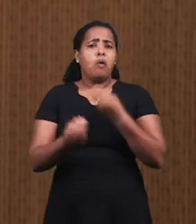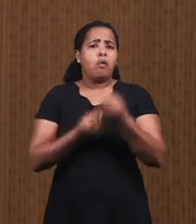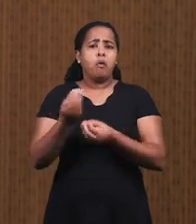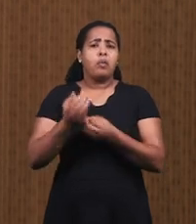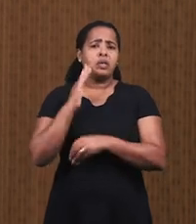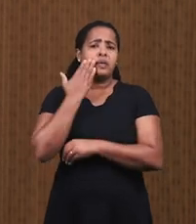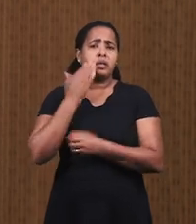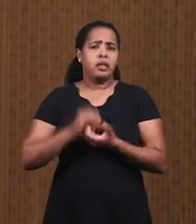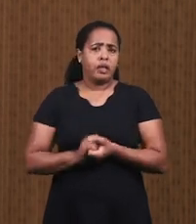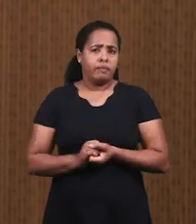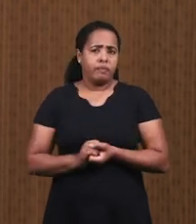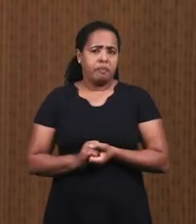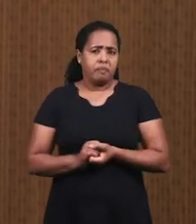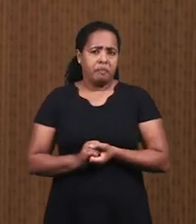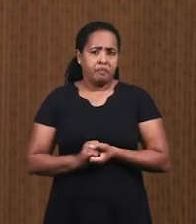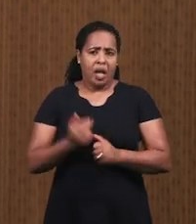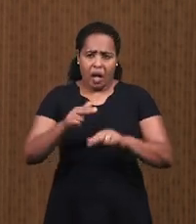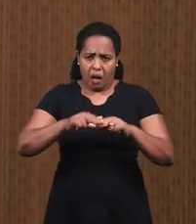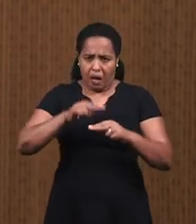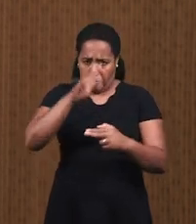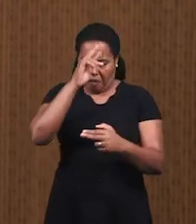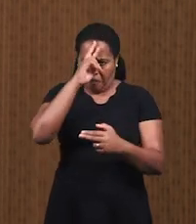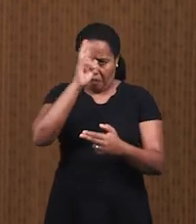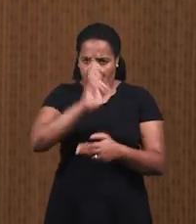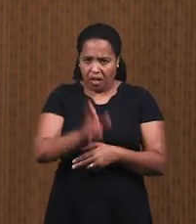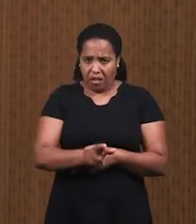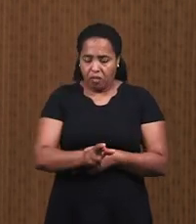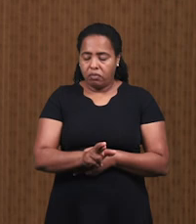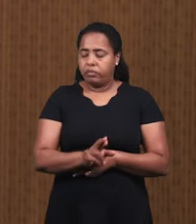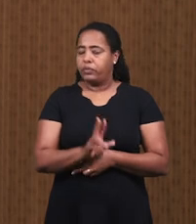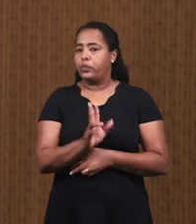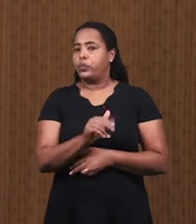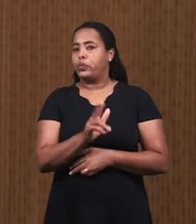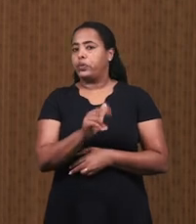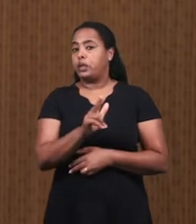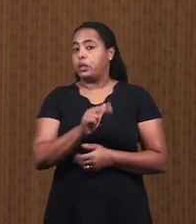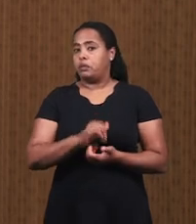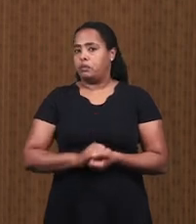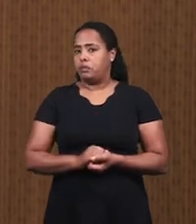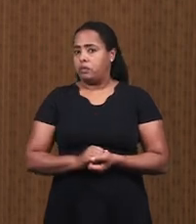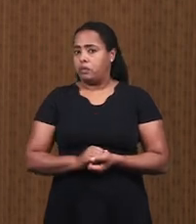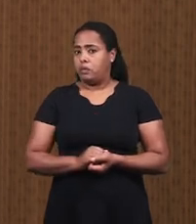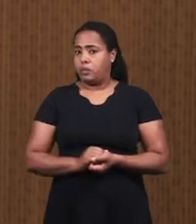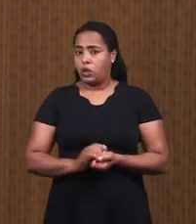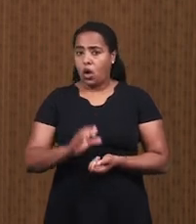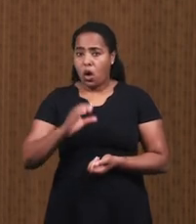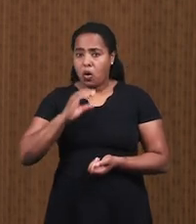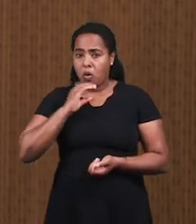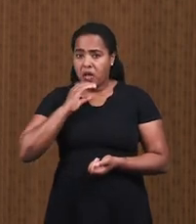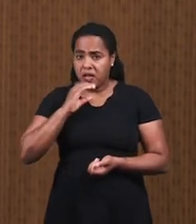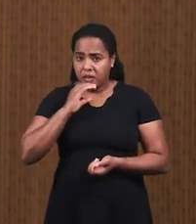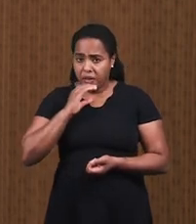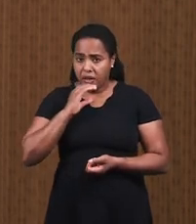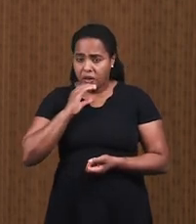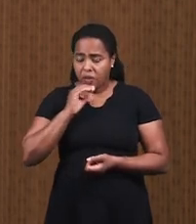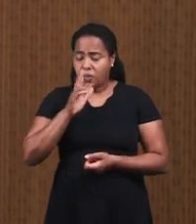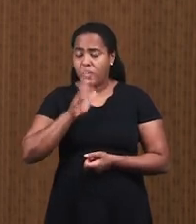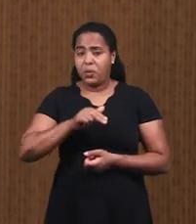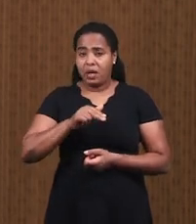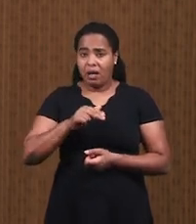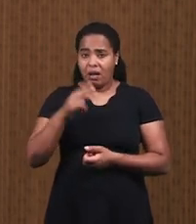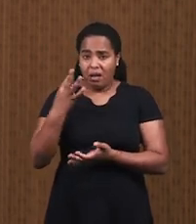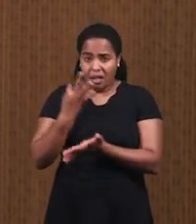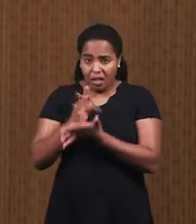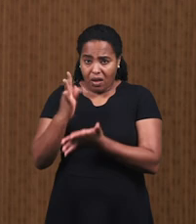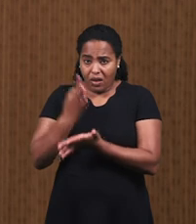Как вы можете познать это разумом? Никогда вы не сможете понять. Знания, вы тоже до этого не докопаете.